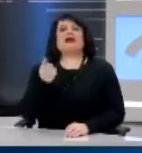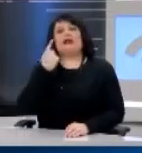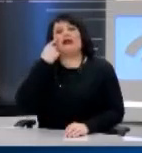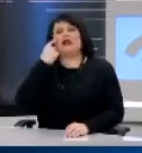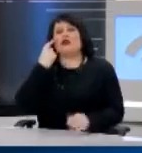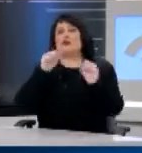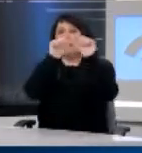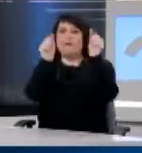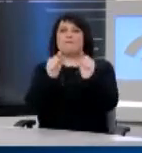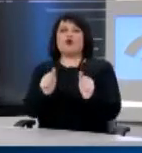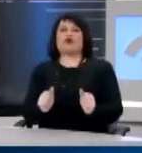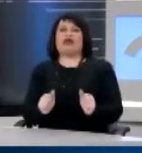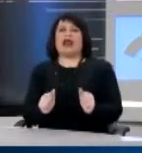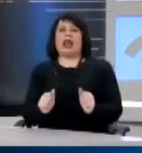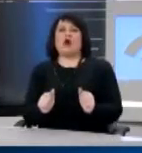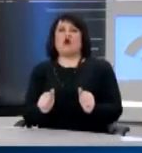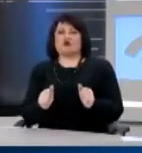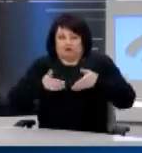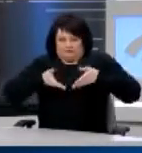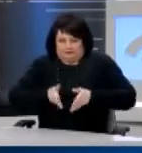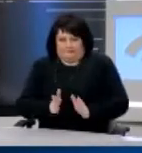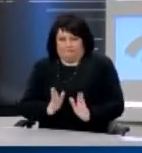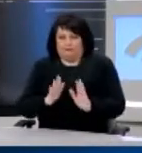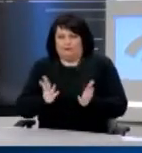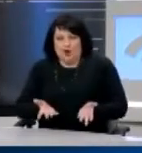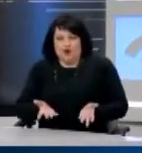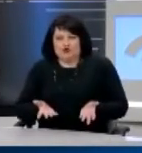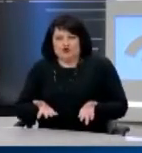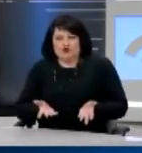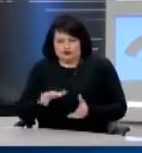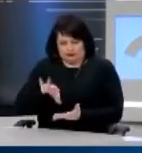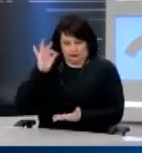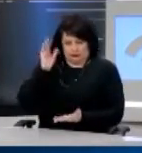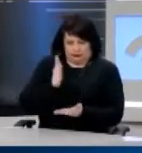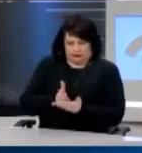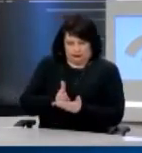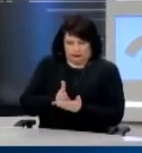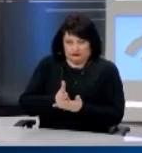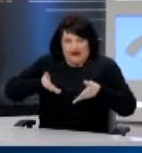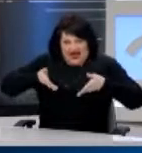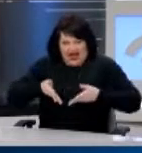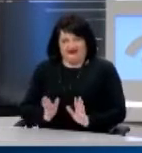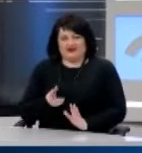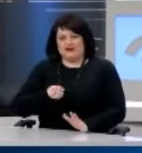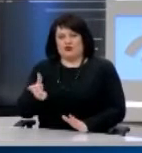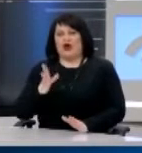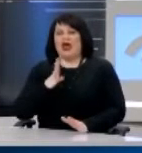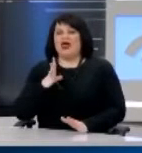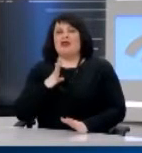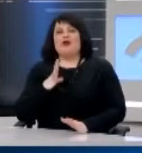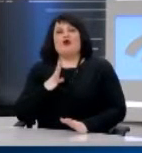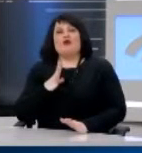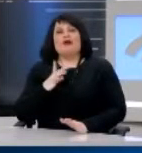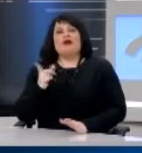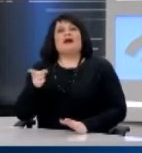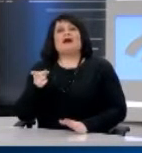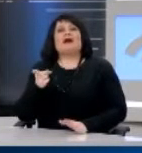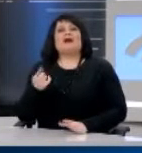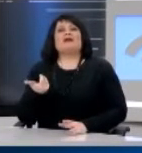κοινωνικής αναπαραγωγής, στο οποίο η αύξηση του πληθυσμού θα είναι η